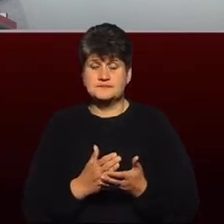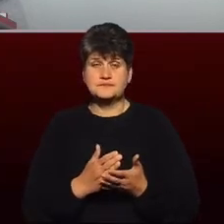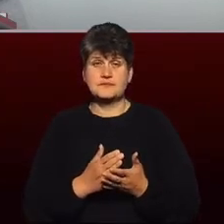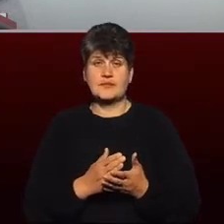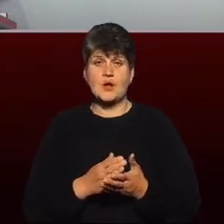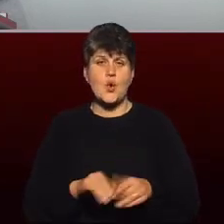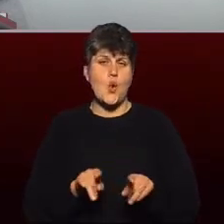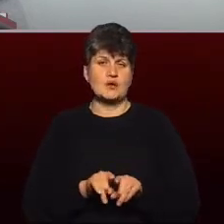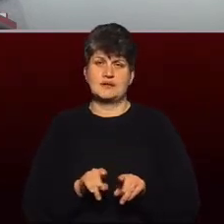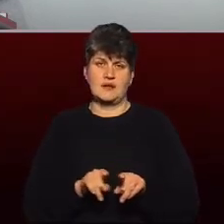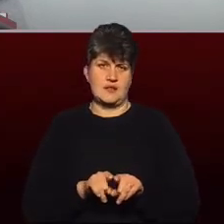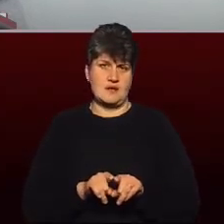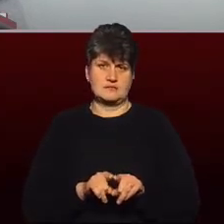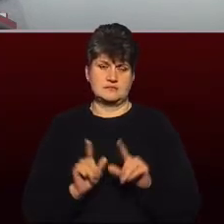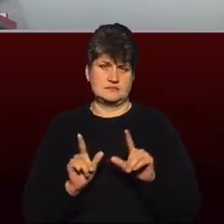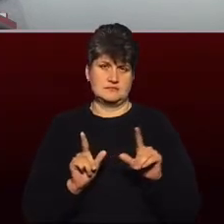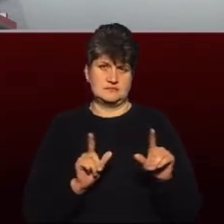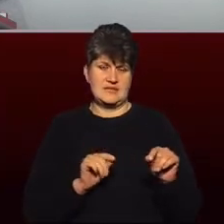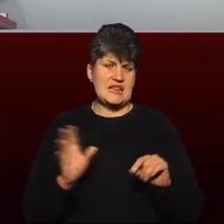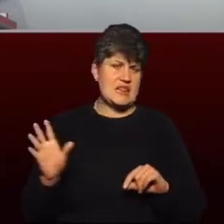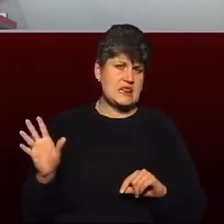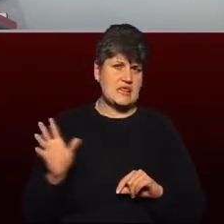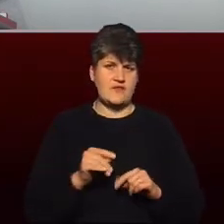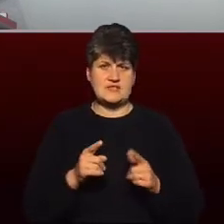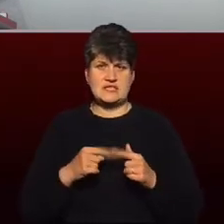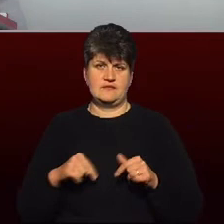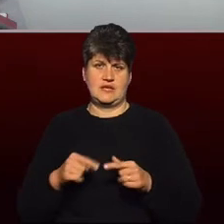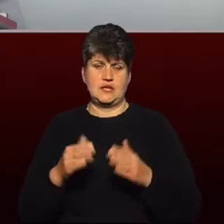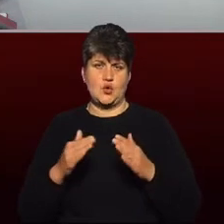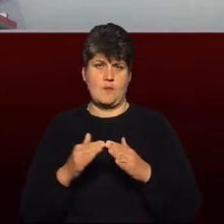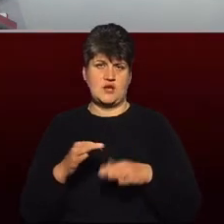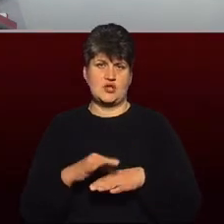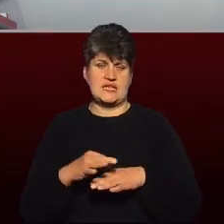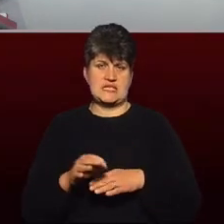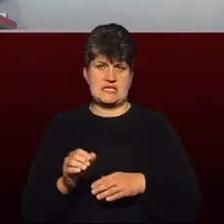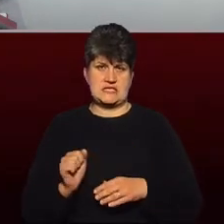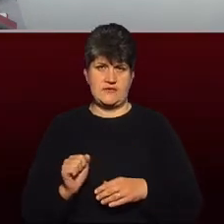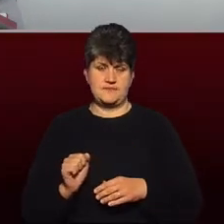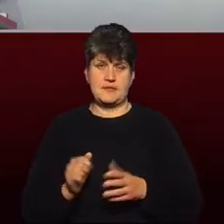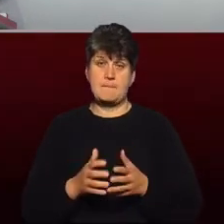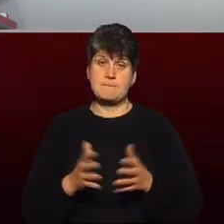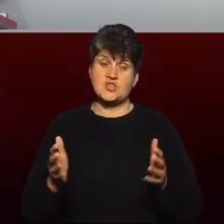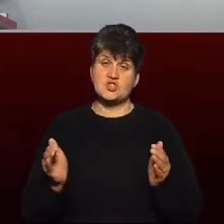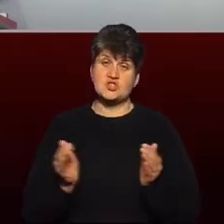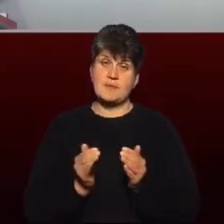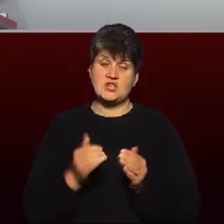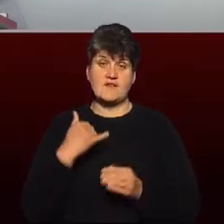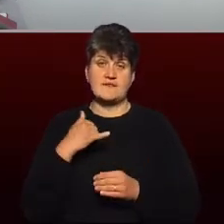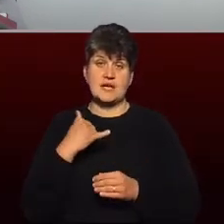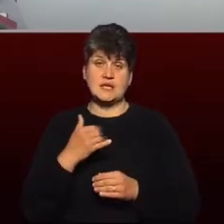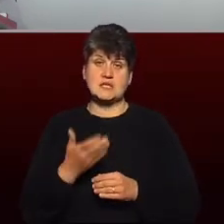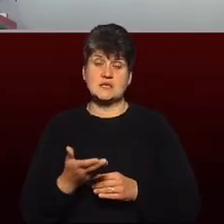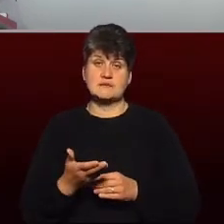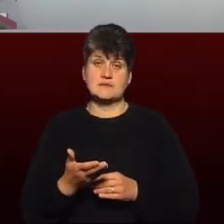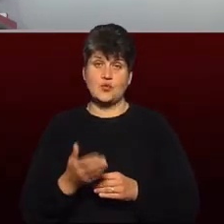одинаково реагують на всі види домашнього насильства. Більше є чи менше є викликів, якщо у вас є така статистика,